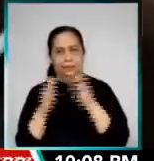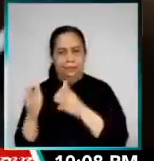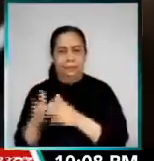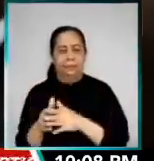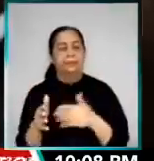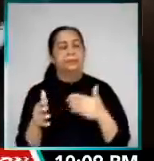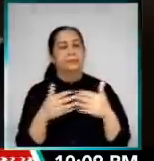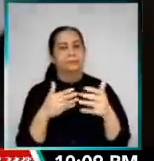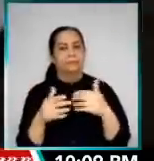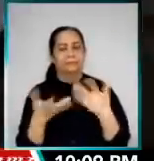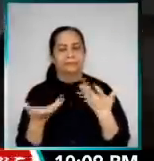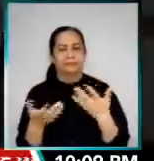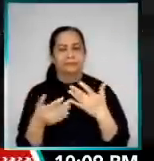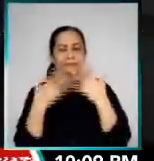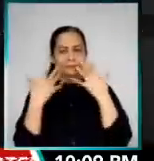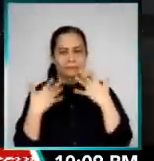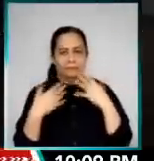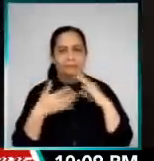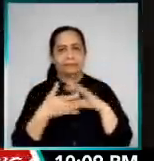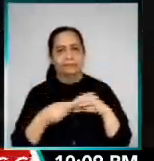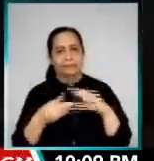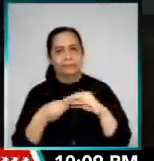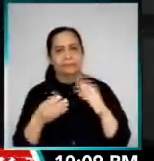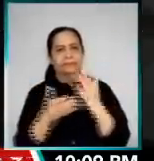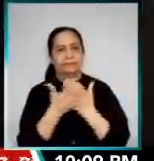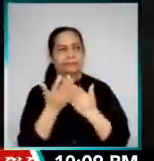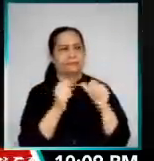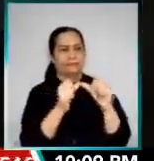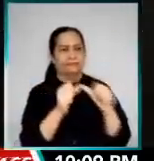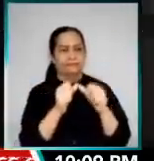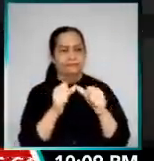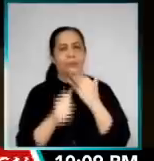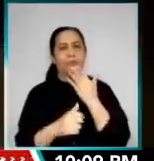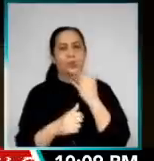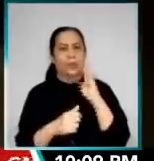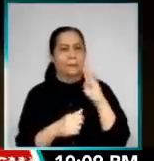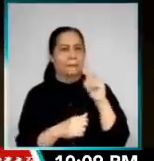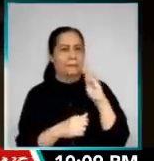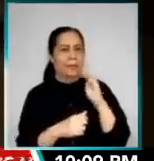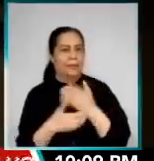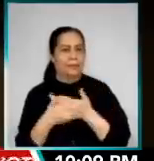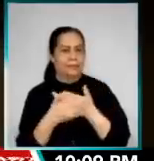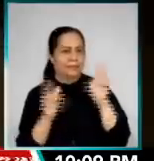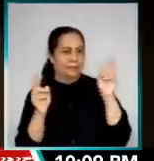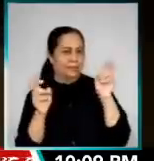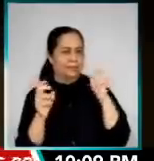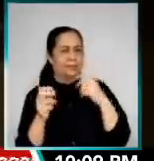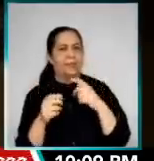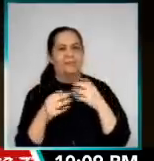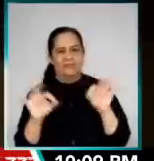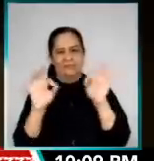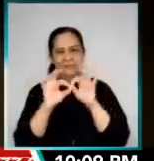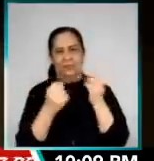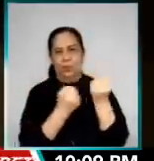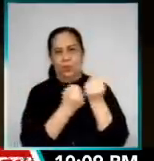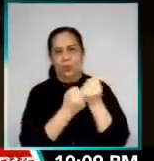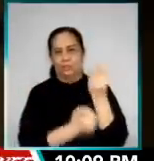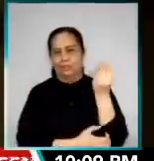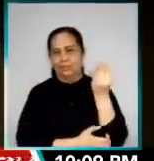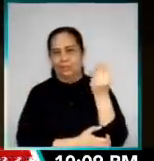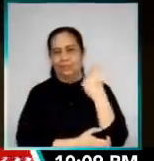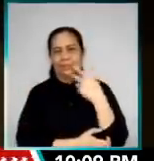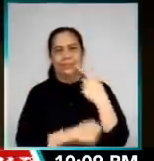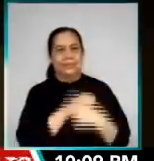mapait na karanasan ng ilan, tuloy lamang sa pagiging sugar babies ang iba, lalo't pinansyal na suporta ang nagtutulak sa kanila